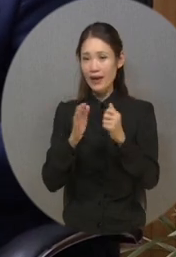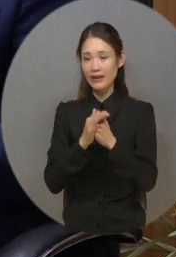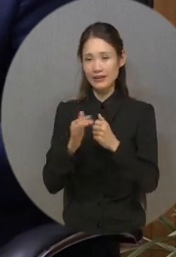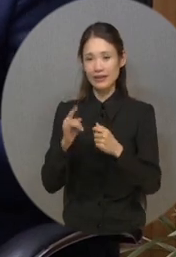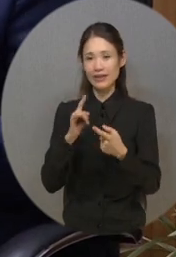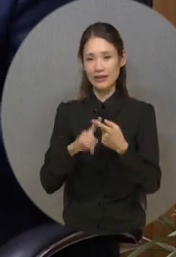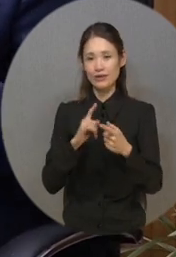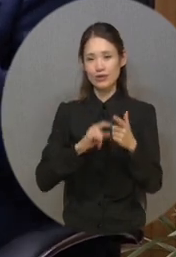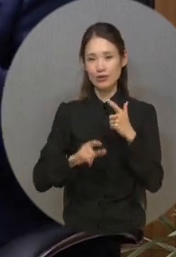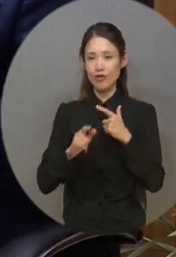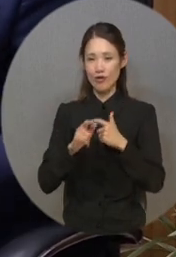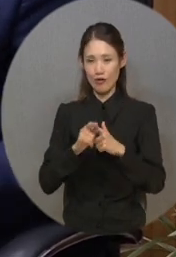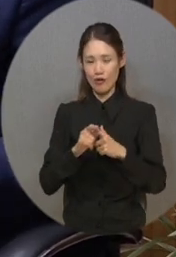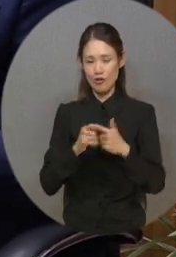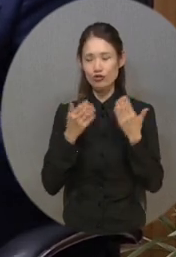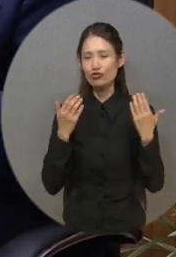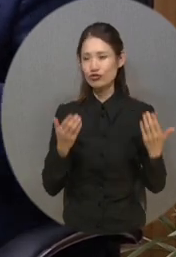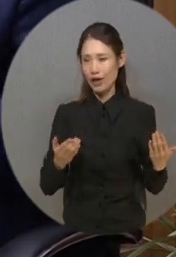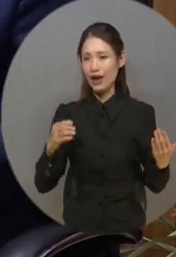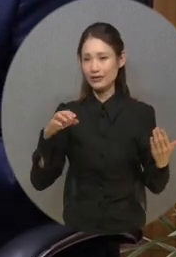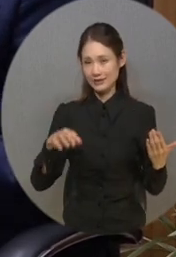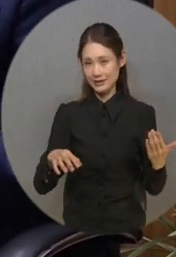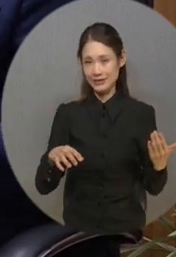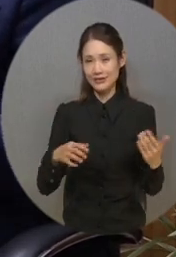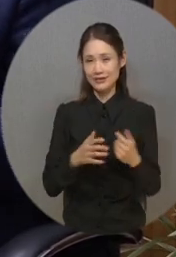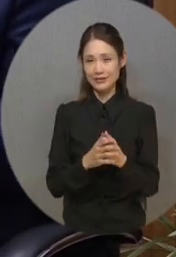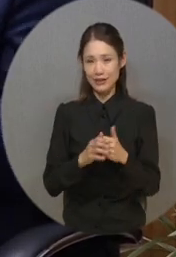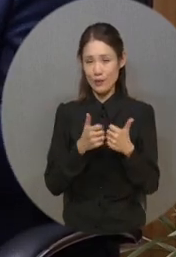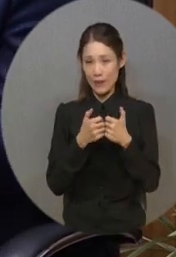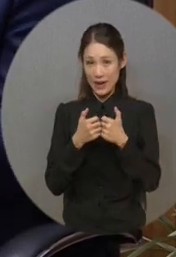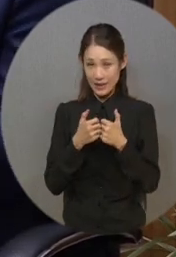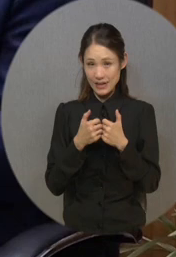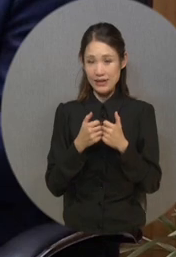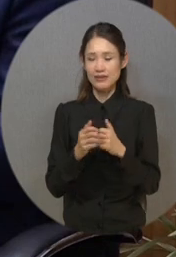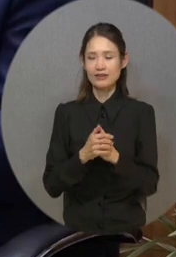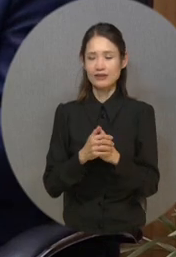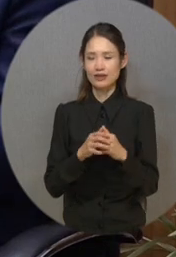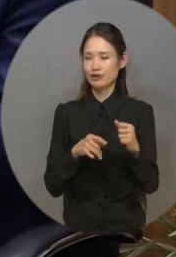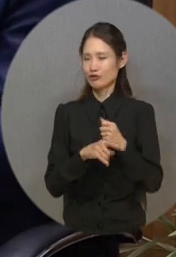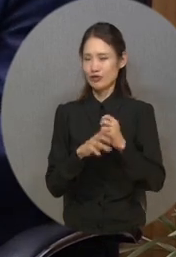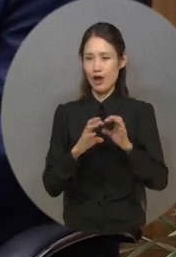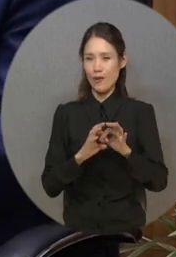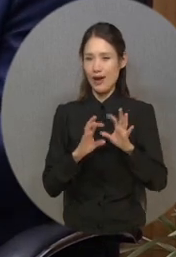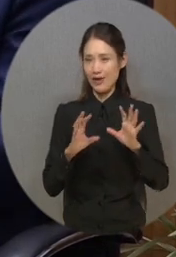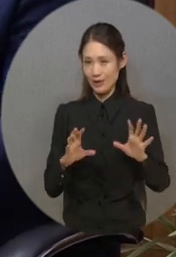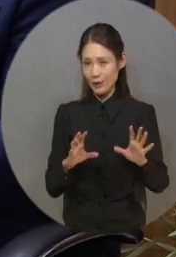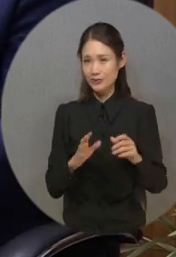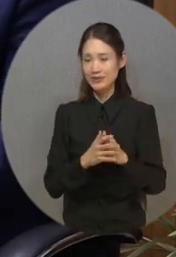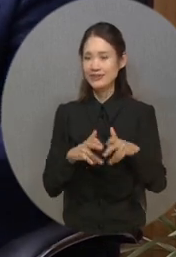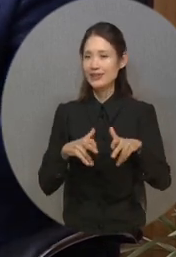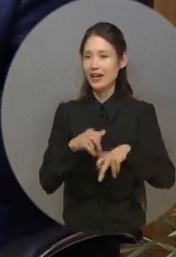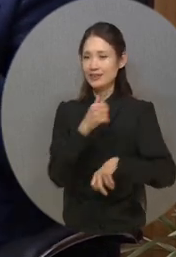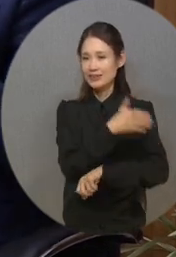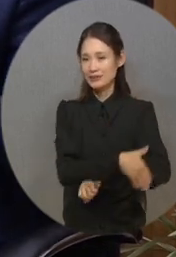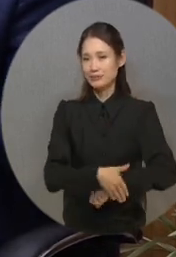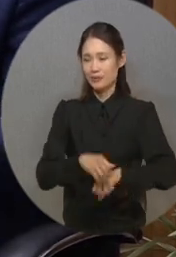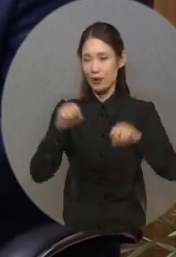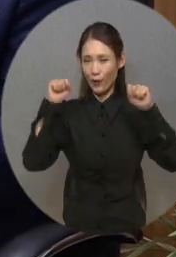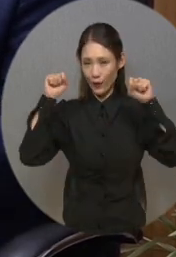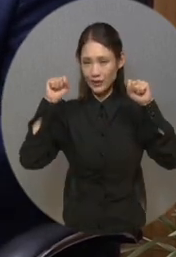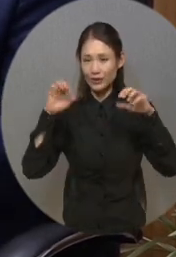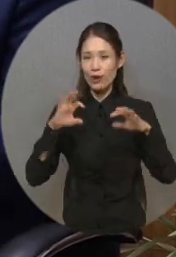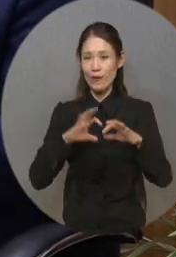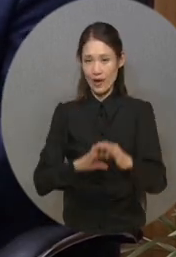세계에 있는 네, 장애인들이 네, 네, 네, 네. 휴양 차원이든 회의 차원이든 어떤 이유든지 네, 또 네, 네. 장애인 스포츠와 관련된 네, 맞습니다. 부산으로 네. 다 모일